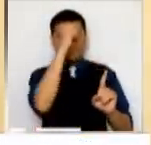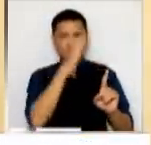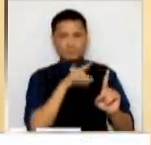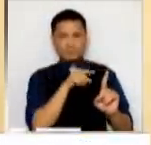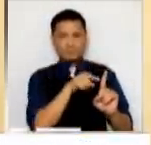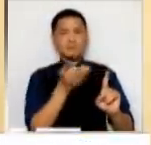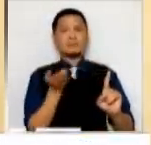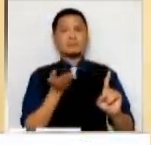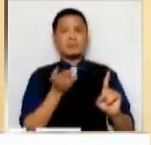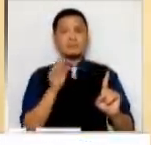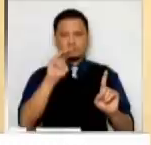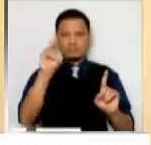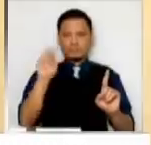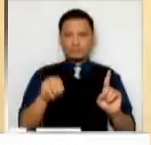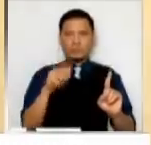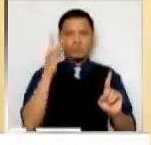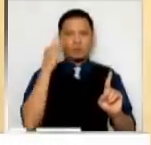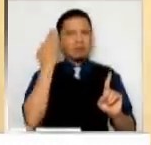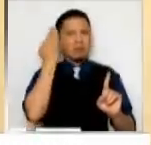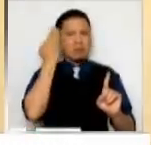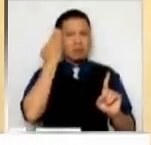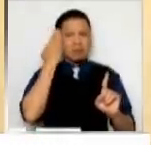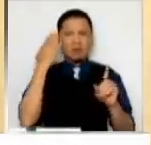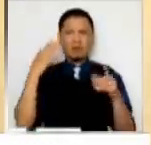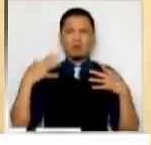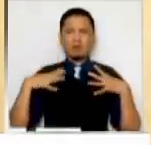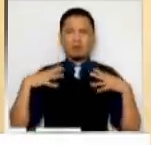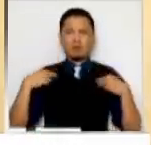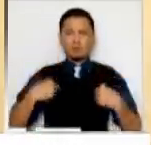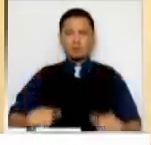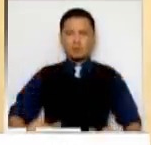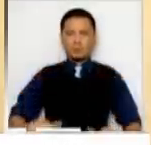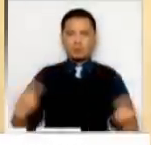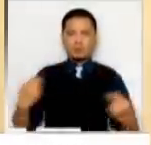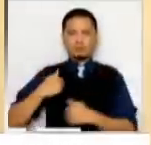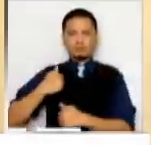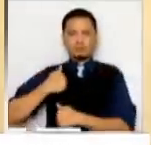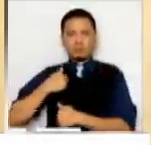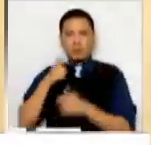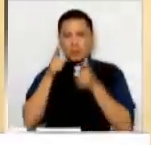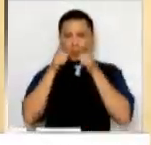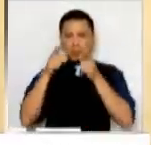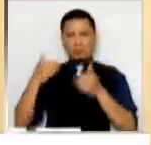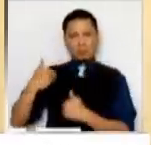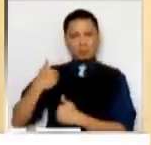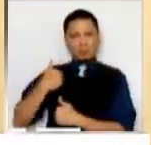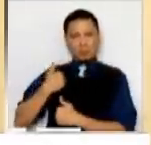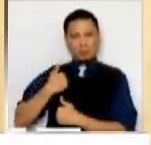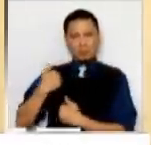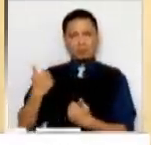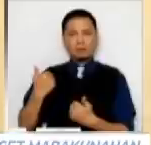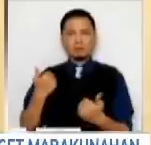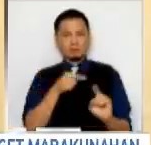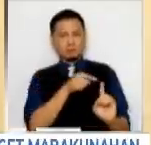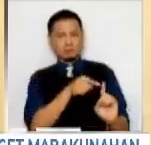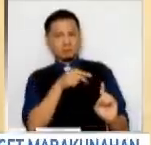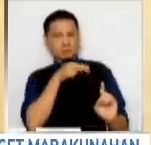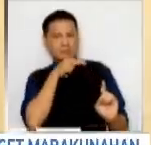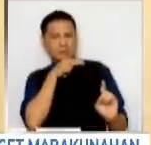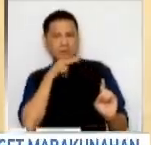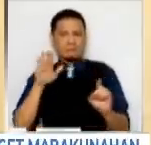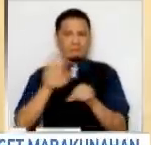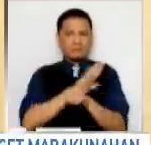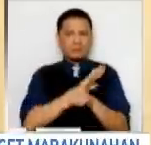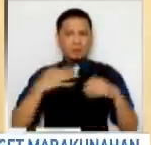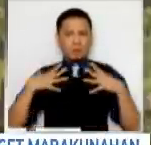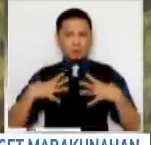umanong sundalo para makalusot sa traffic violation. Ang suspect todo uniforme pa. May unang balita si Jonathan